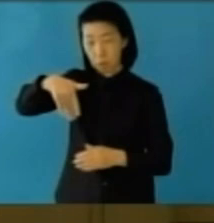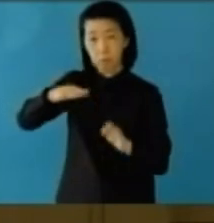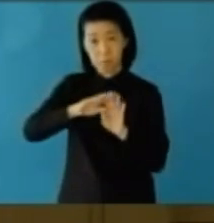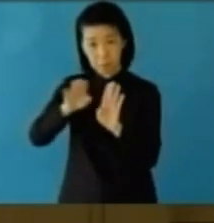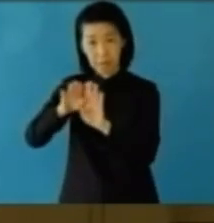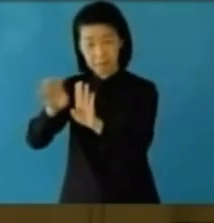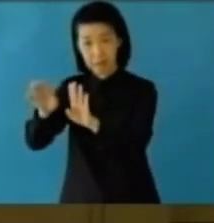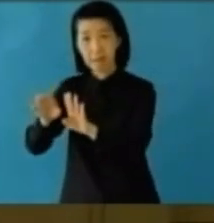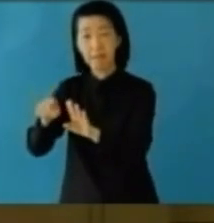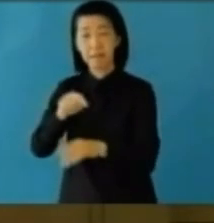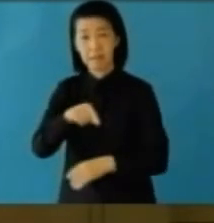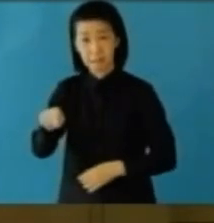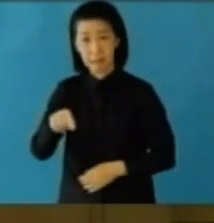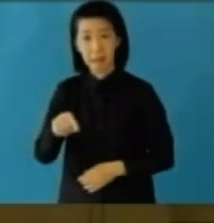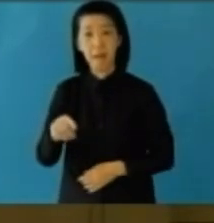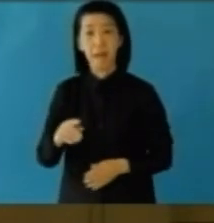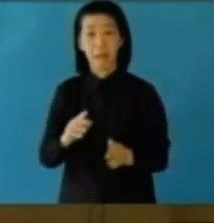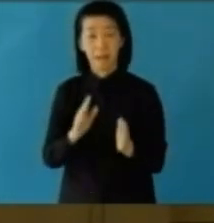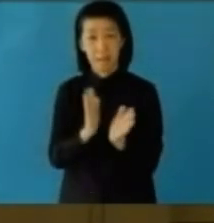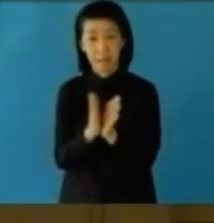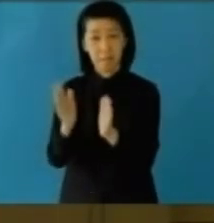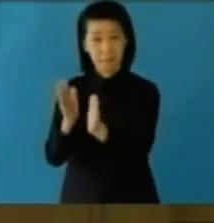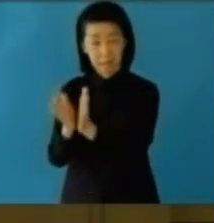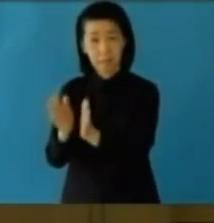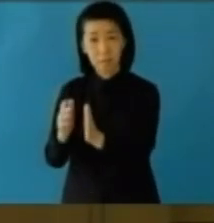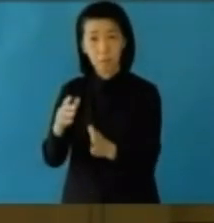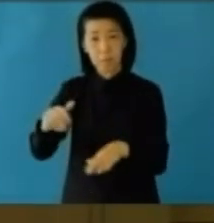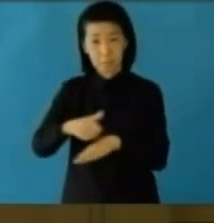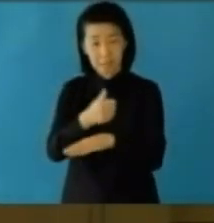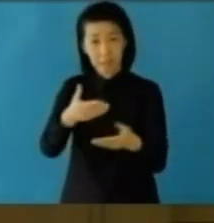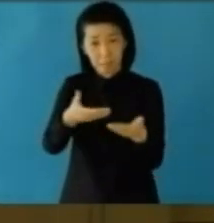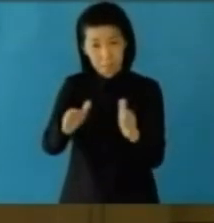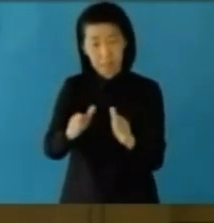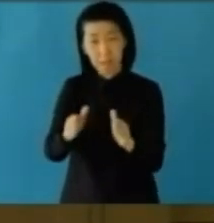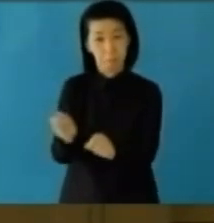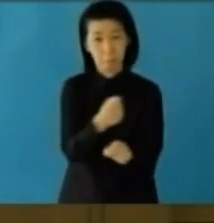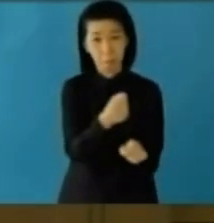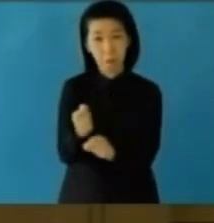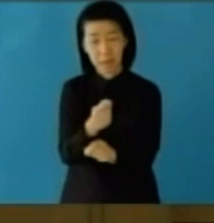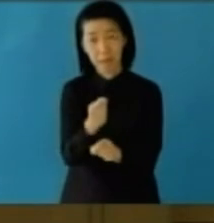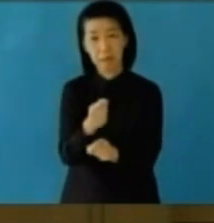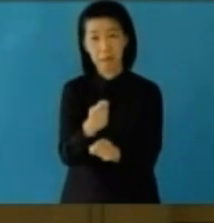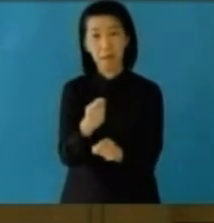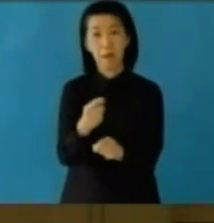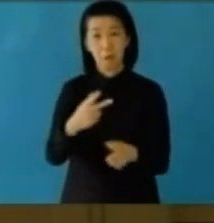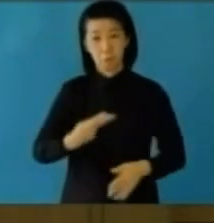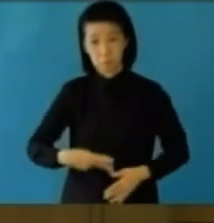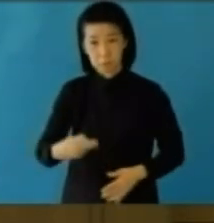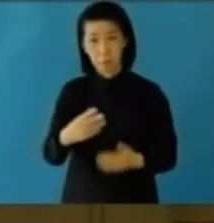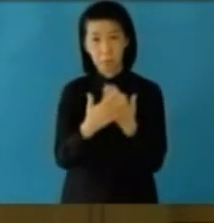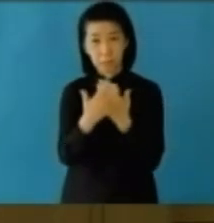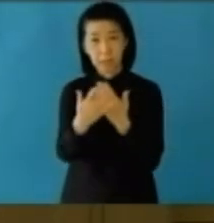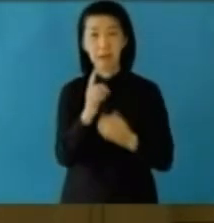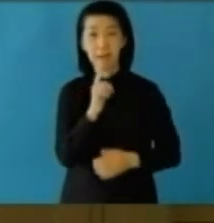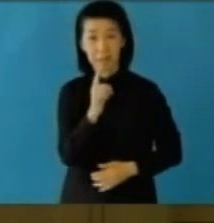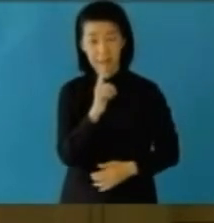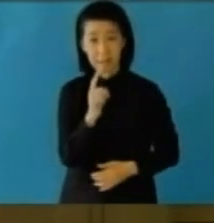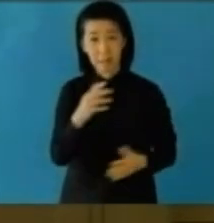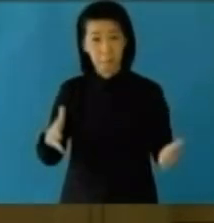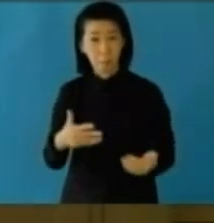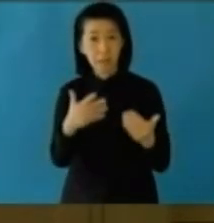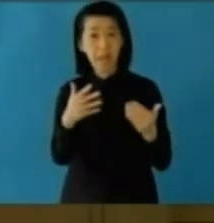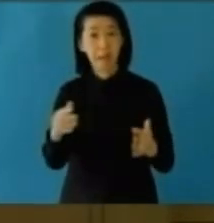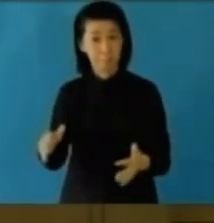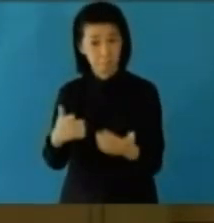ることから、両県選手団に熱い声援を送り、両県の大会を双子の大会として盛り上げることとしております